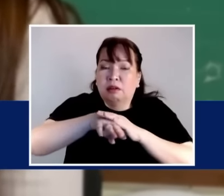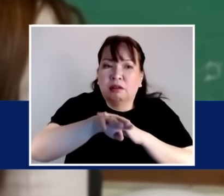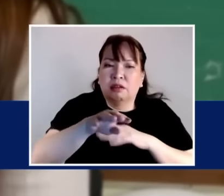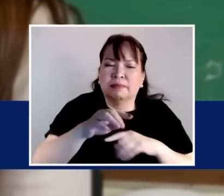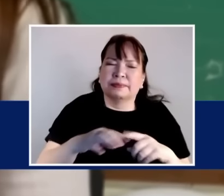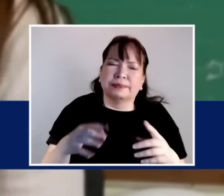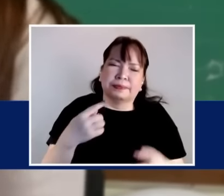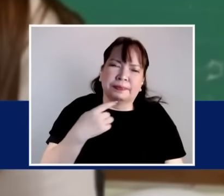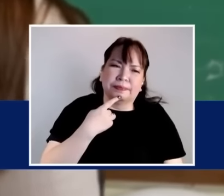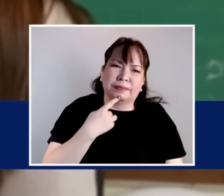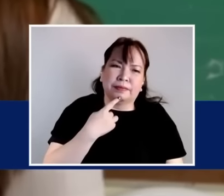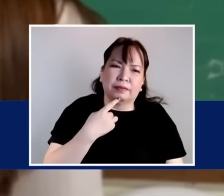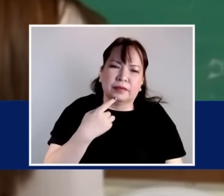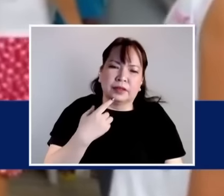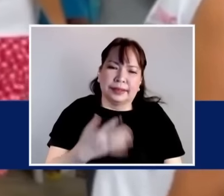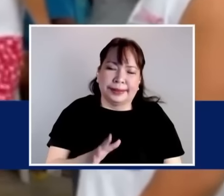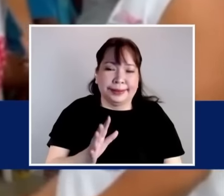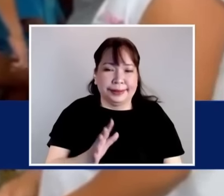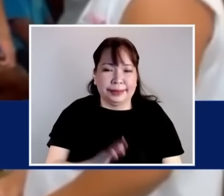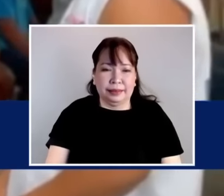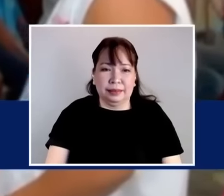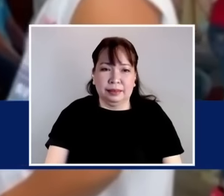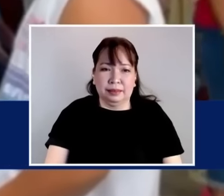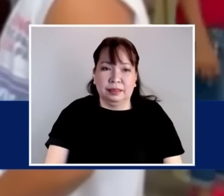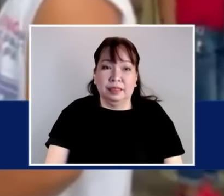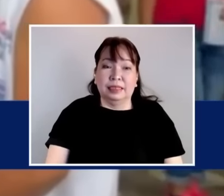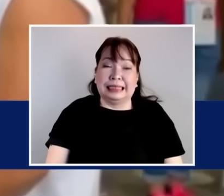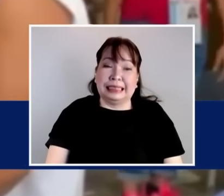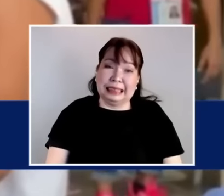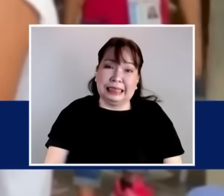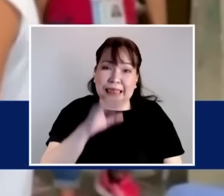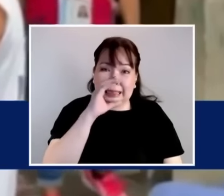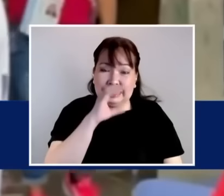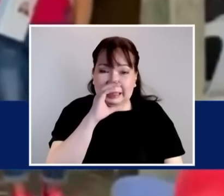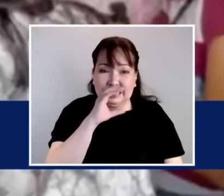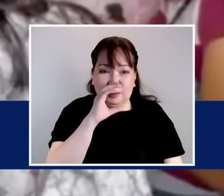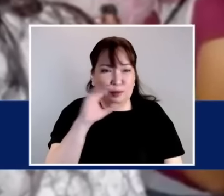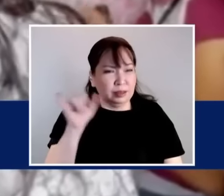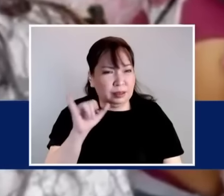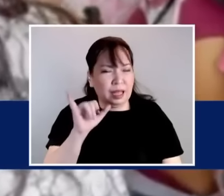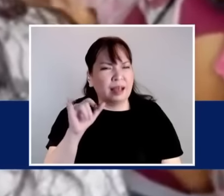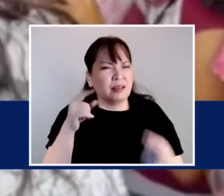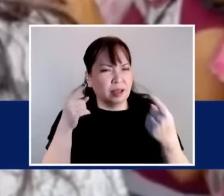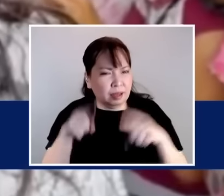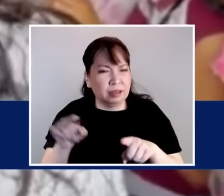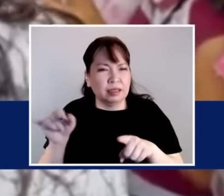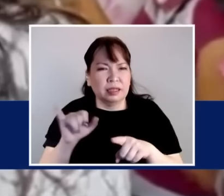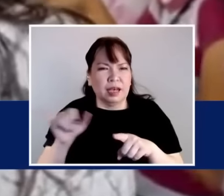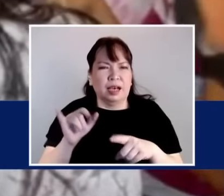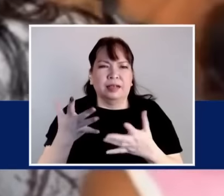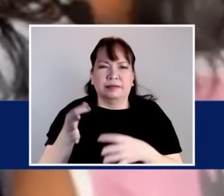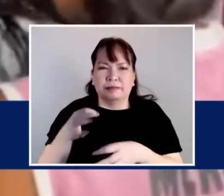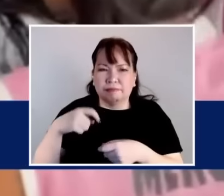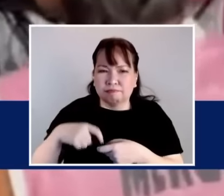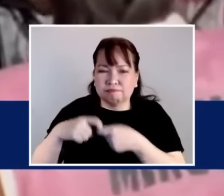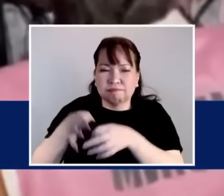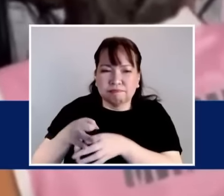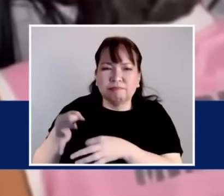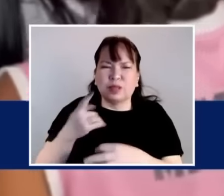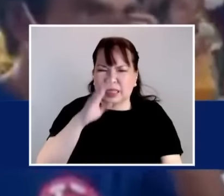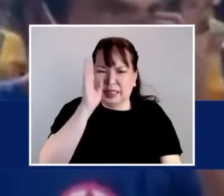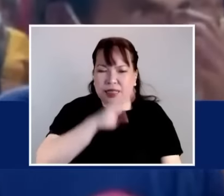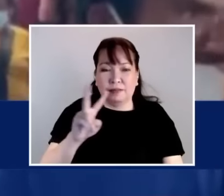na ano, napasok niya na yung balota. Sa Cebu, naantala rin ang botohan dahil sa palyadong VCM sa isang